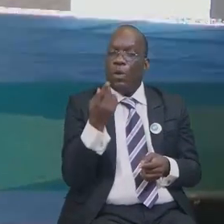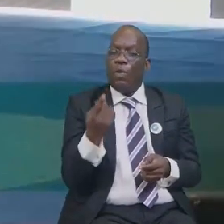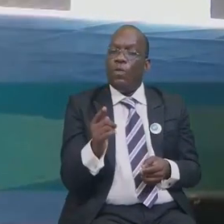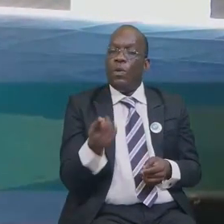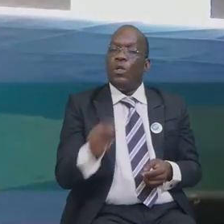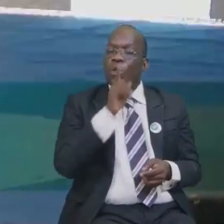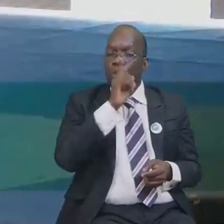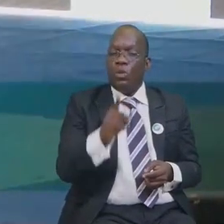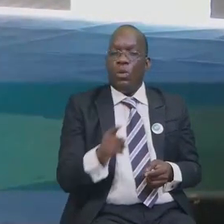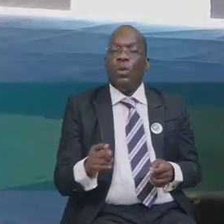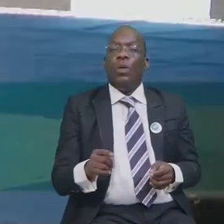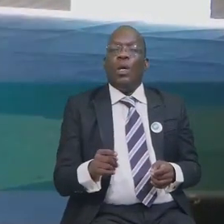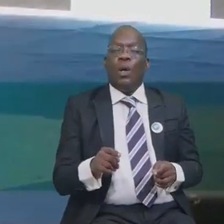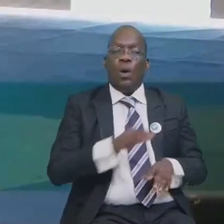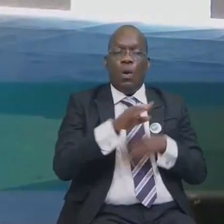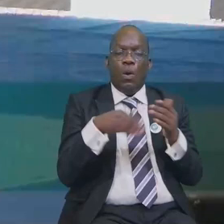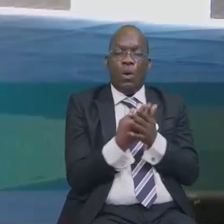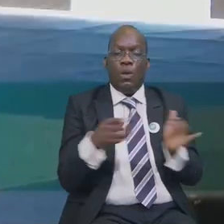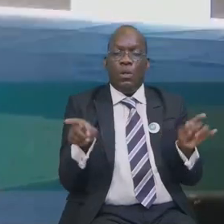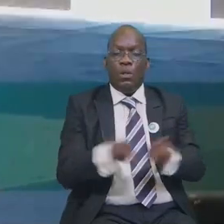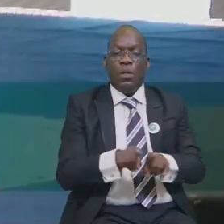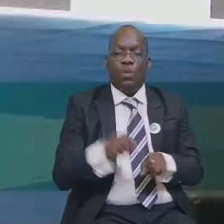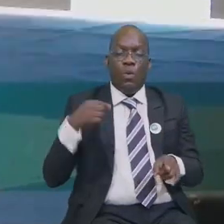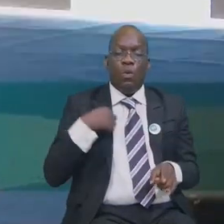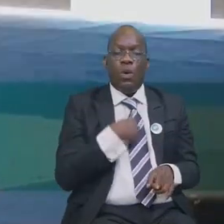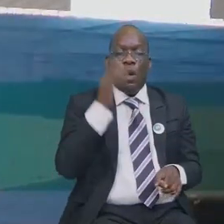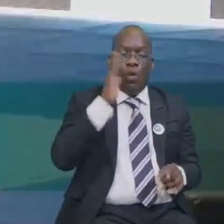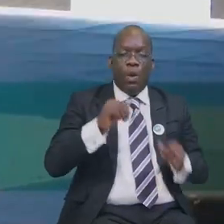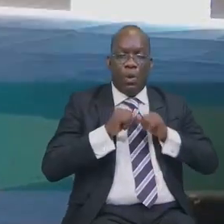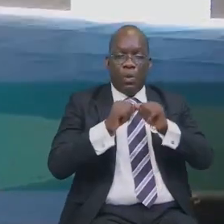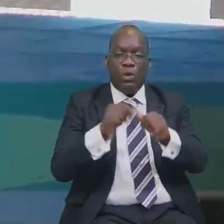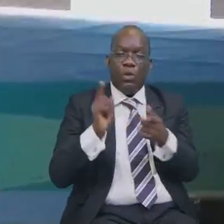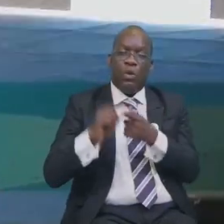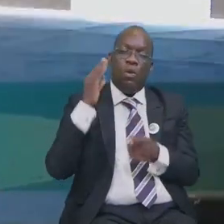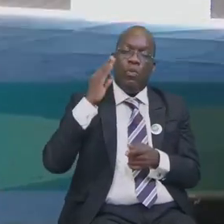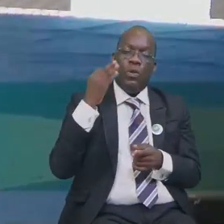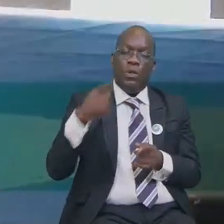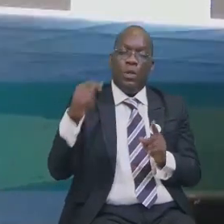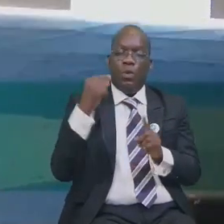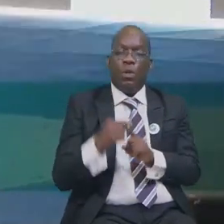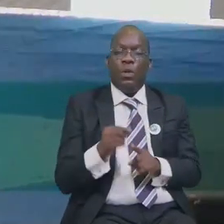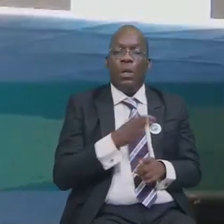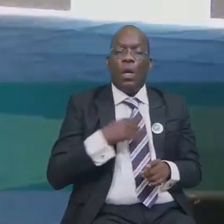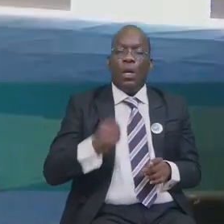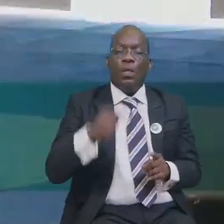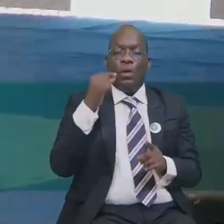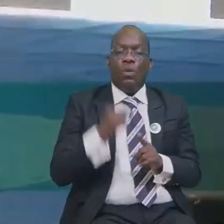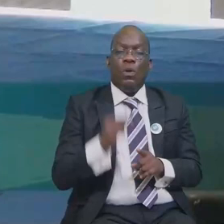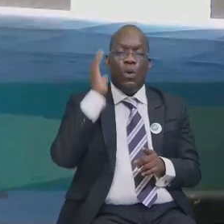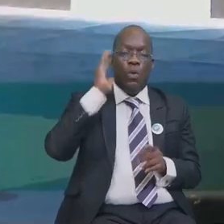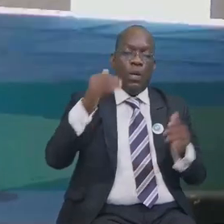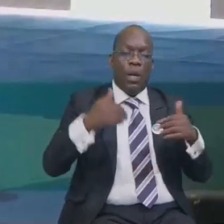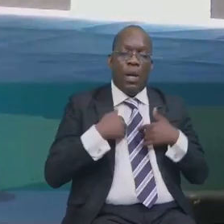de même, nous allons continuer à prêcher la parole. Et la parole portera de